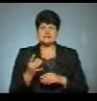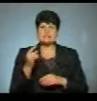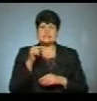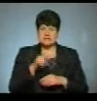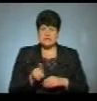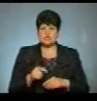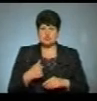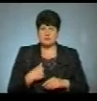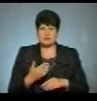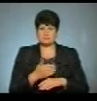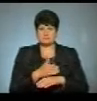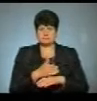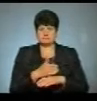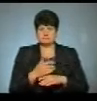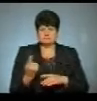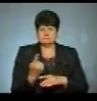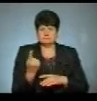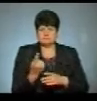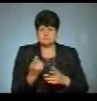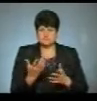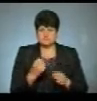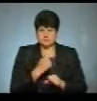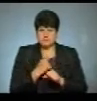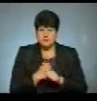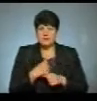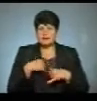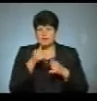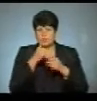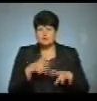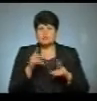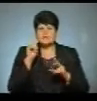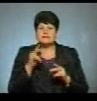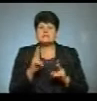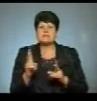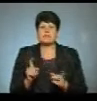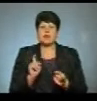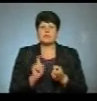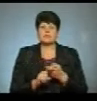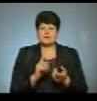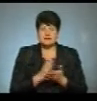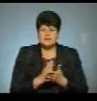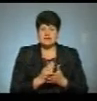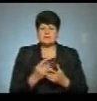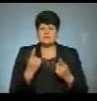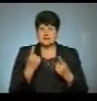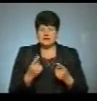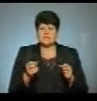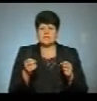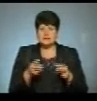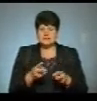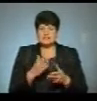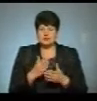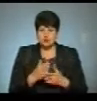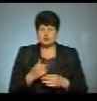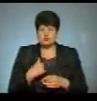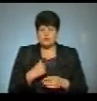все-таки ми на передовій і ми не можемо знати, з ким ми контактуємо. І апріорі є великий ризик того, що ми наражаємо